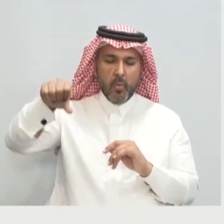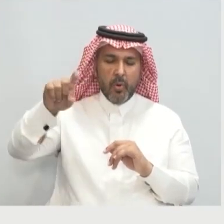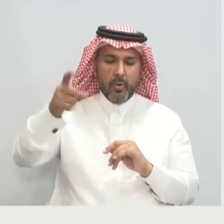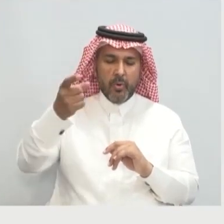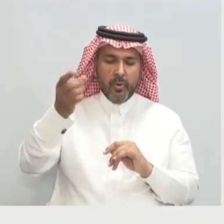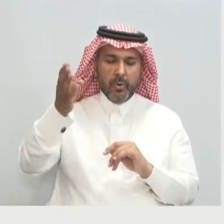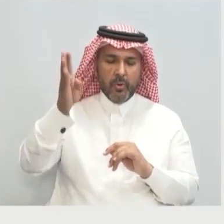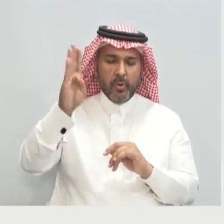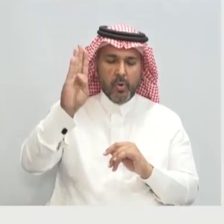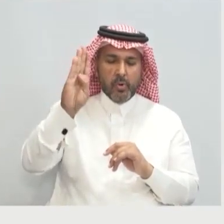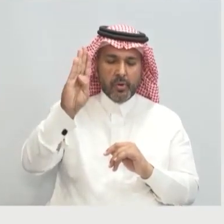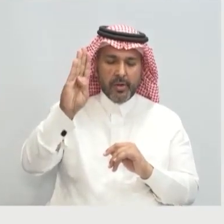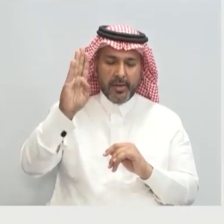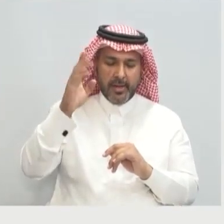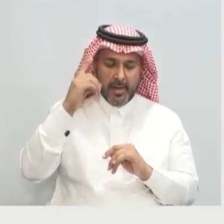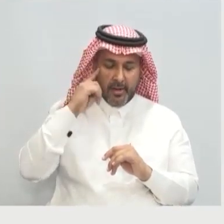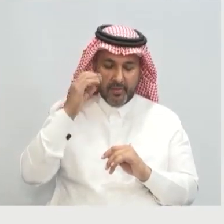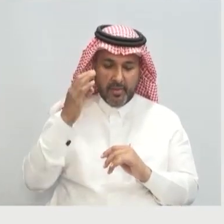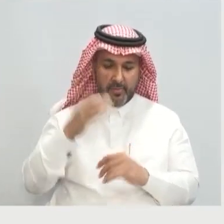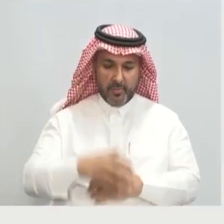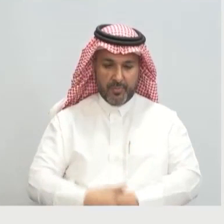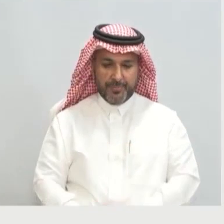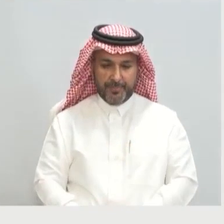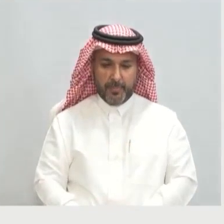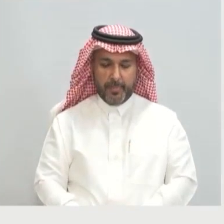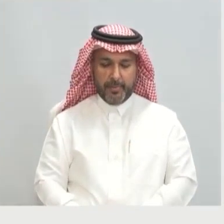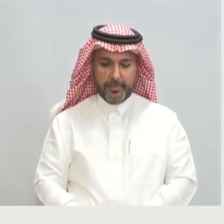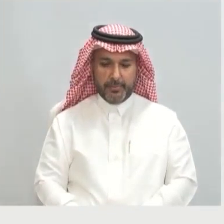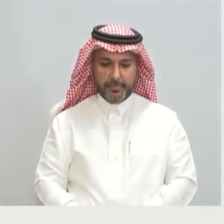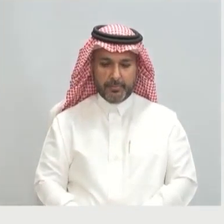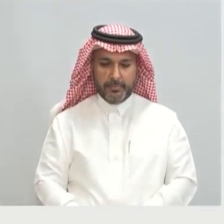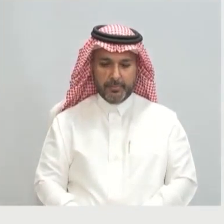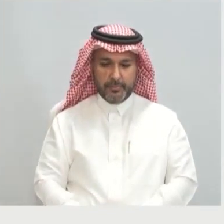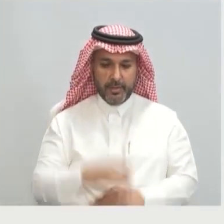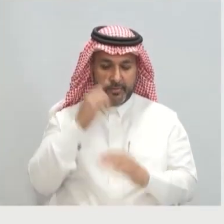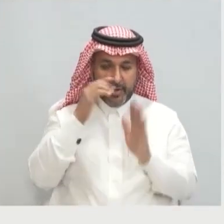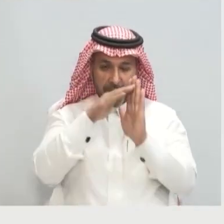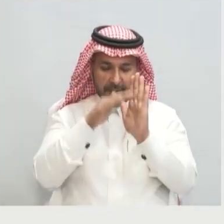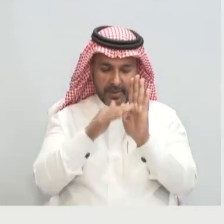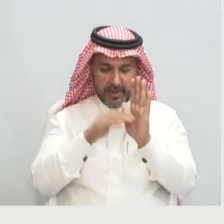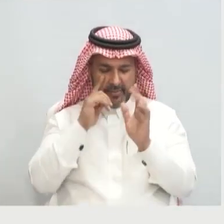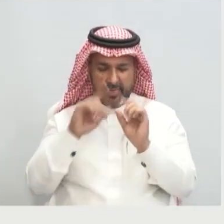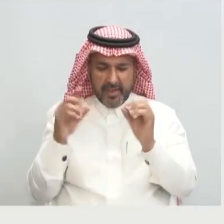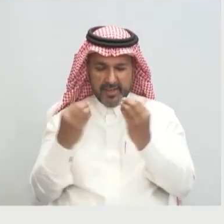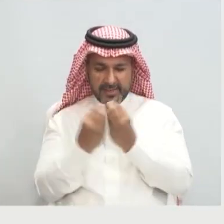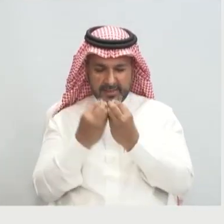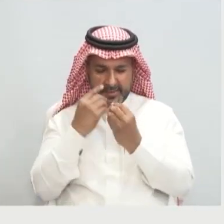العلاقات الشخصيه التي تتخطى حدود الادارات والتسلسل الهرمي او ما يسمى بالتسلسل